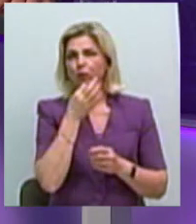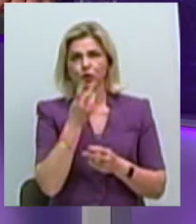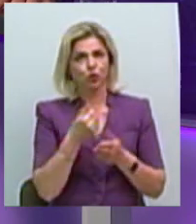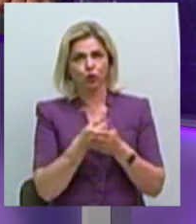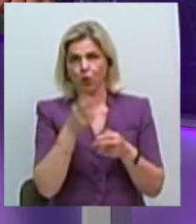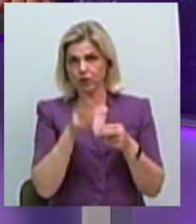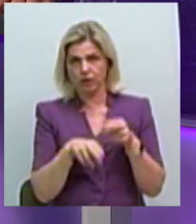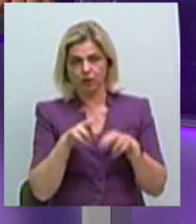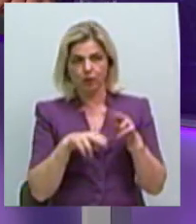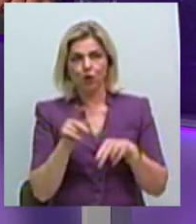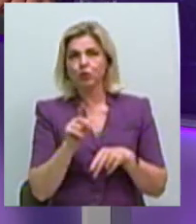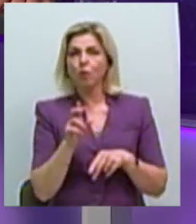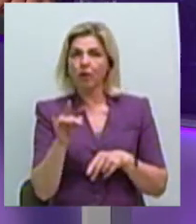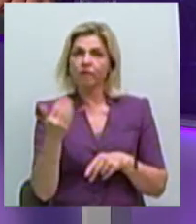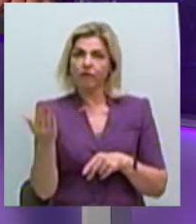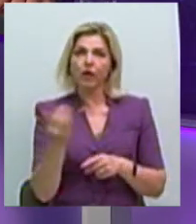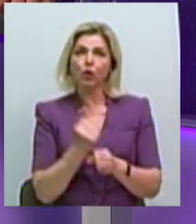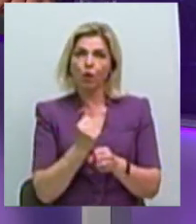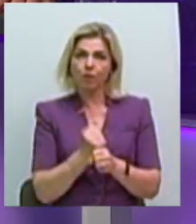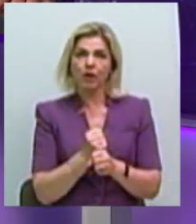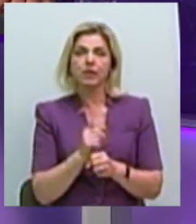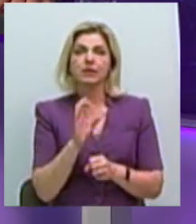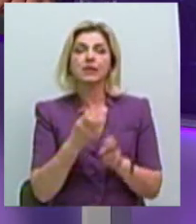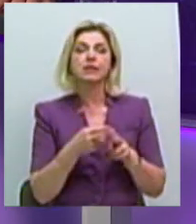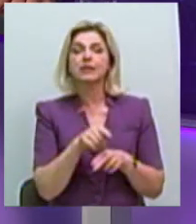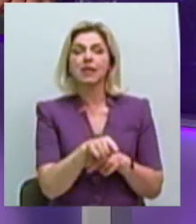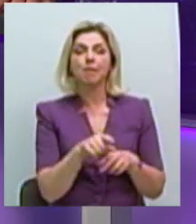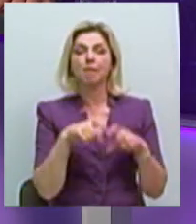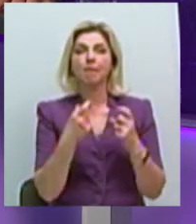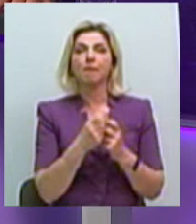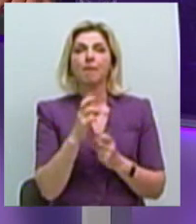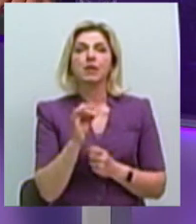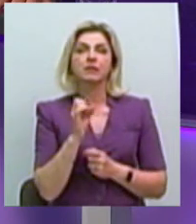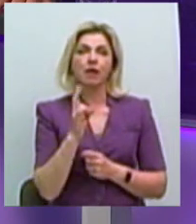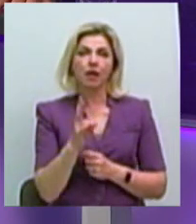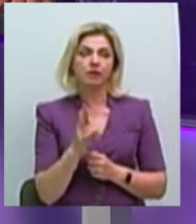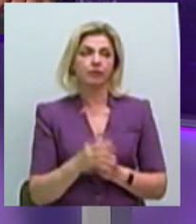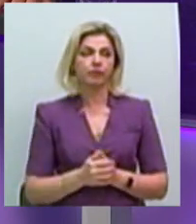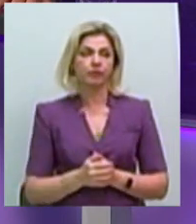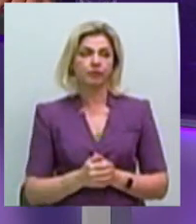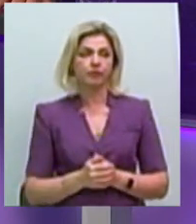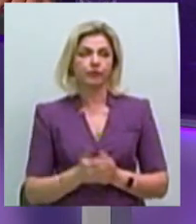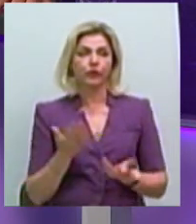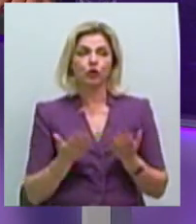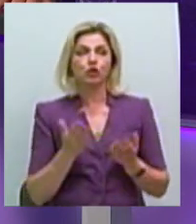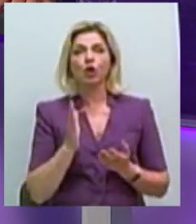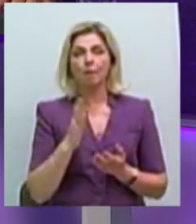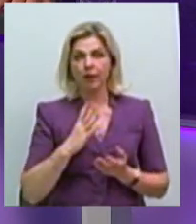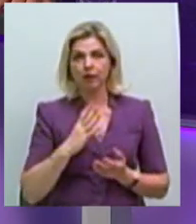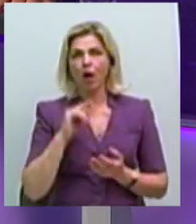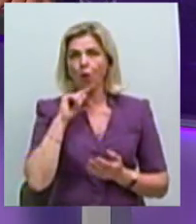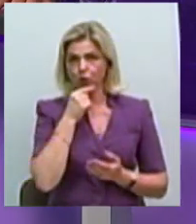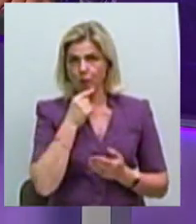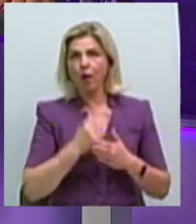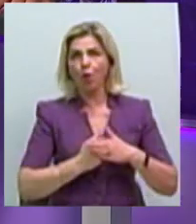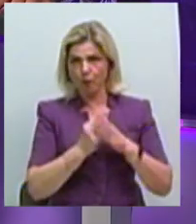Що б ви зробили, що будете робити з цим басейном? Чи є він, чи було економічне обґрунтування будівництва